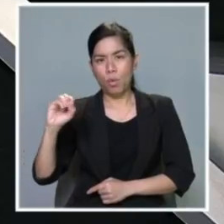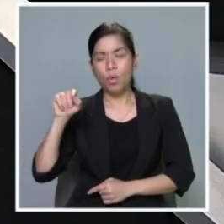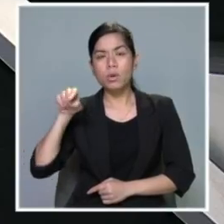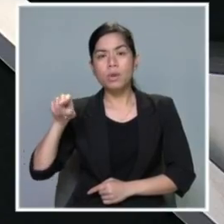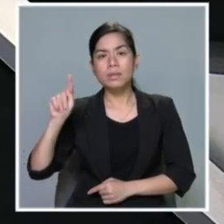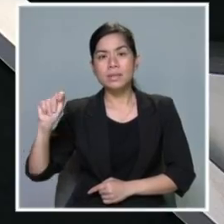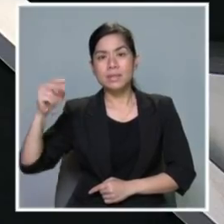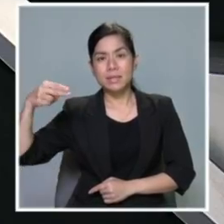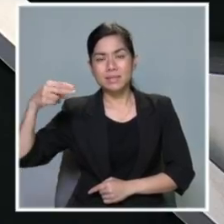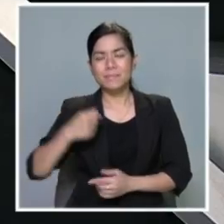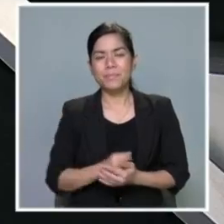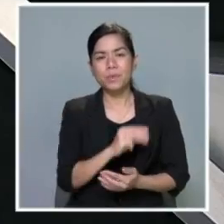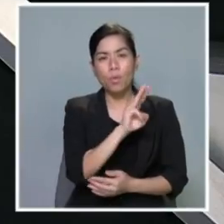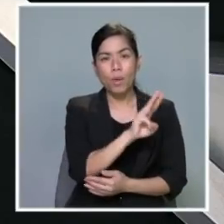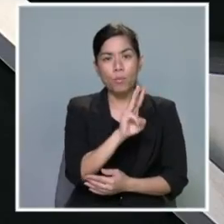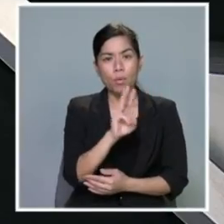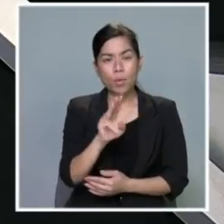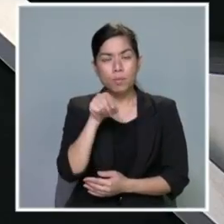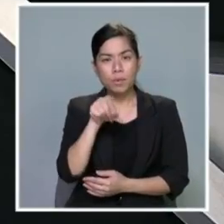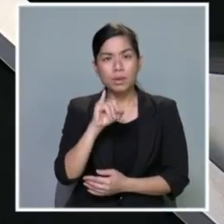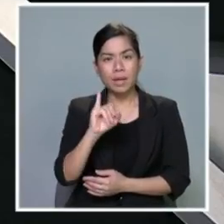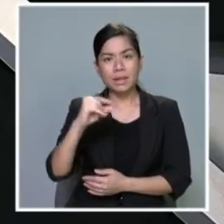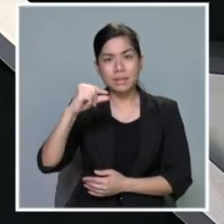www.opdc.go.th หรือ